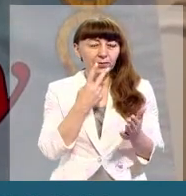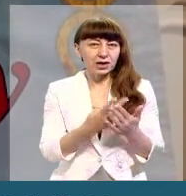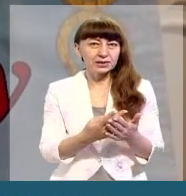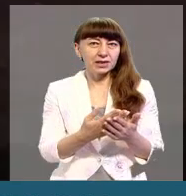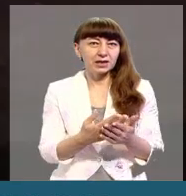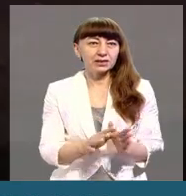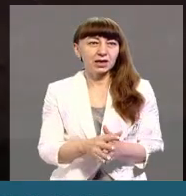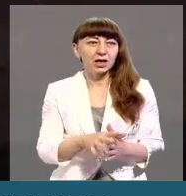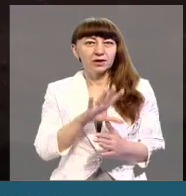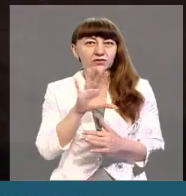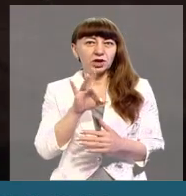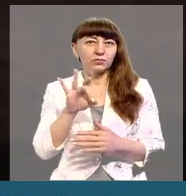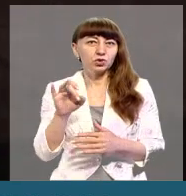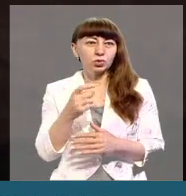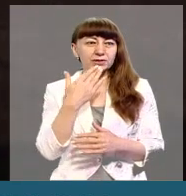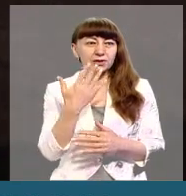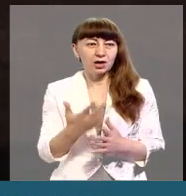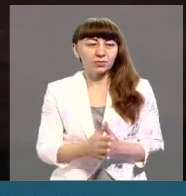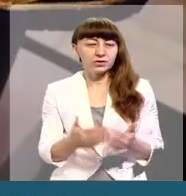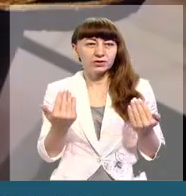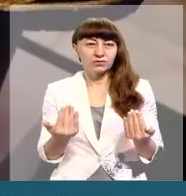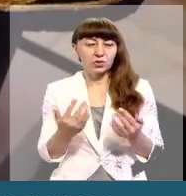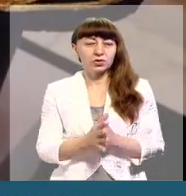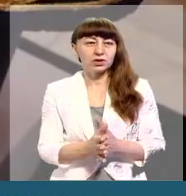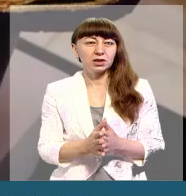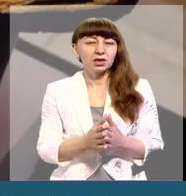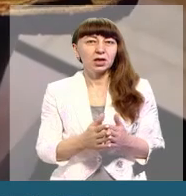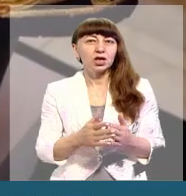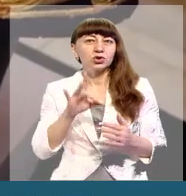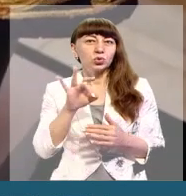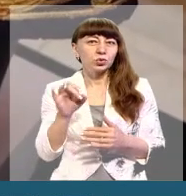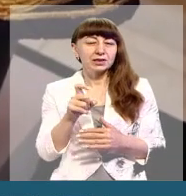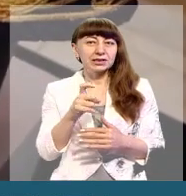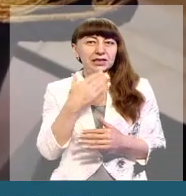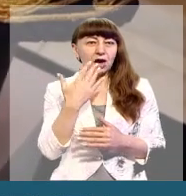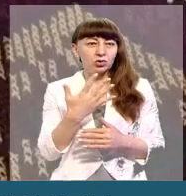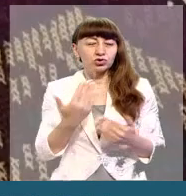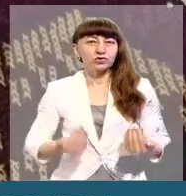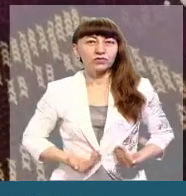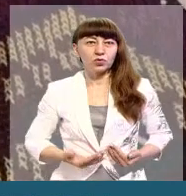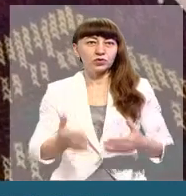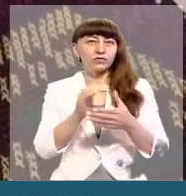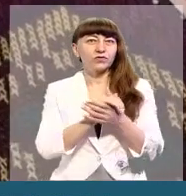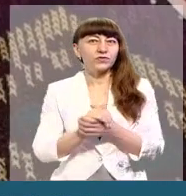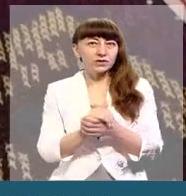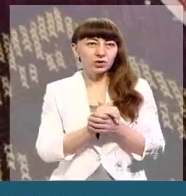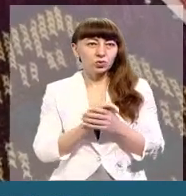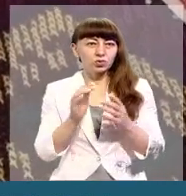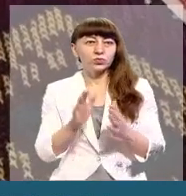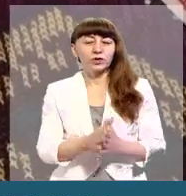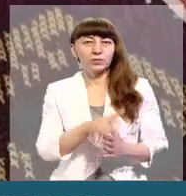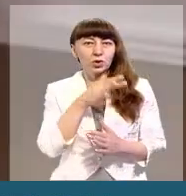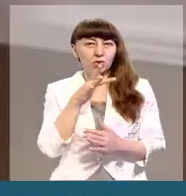түркі тілдес халықтар көп ғасырдан бері бейбітшілік пен келісімде өмір сүруде. Түркі халқы 300 миллионнан астам. Шара аясында